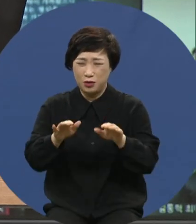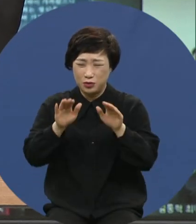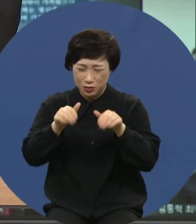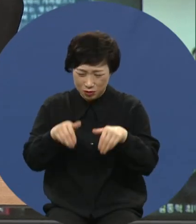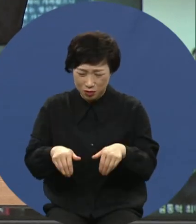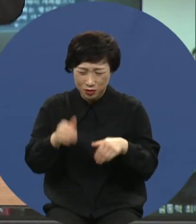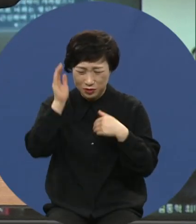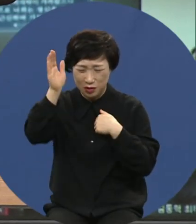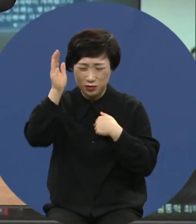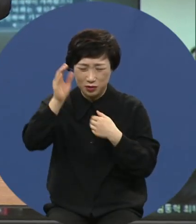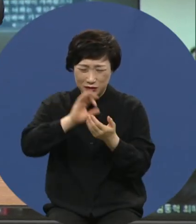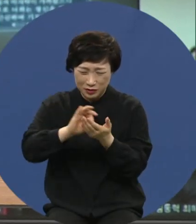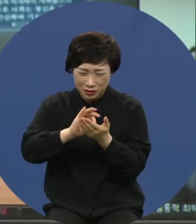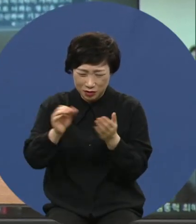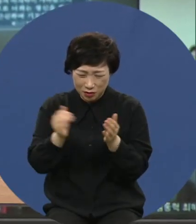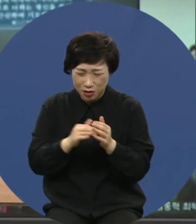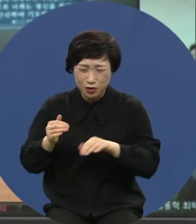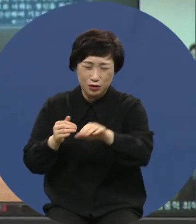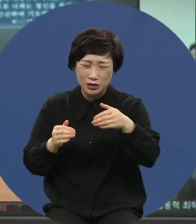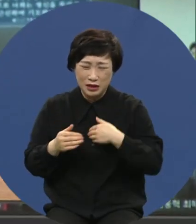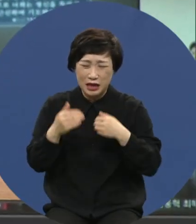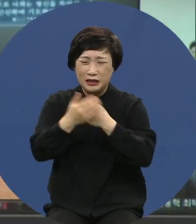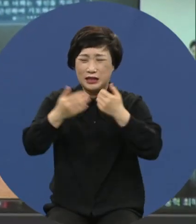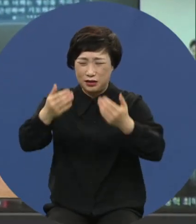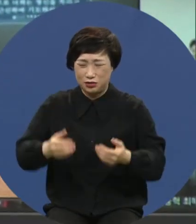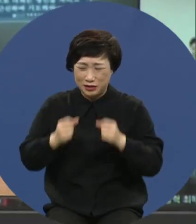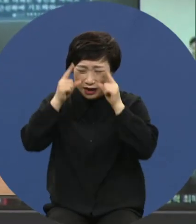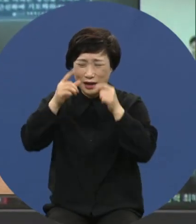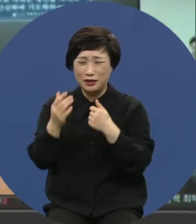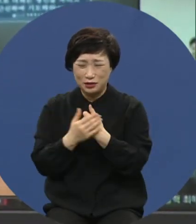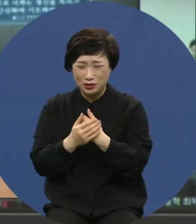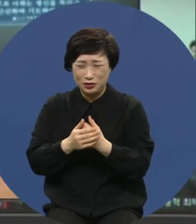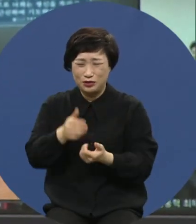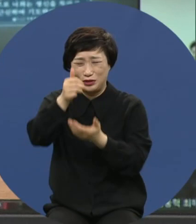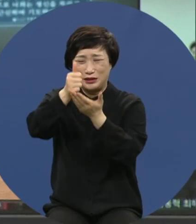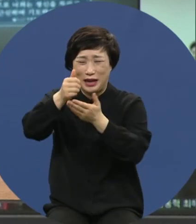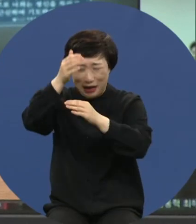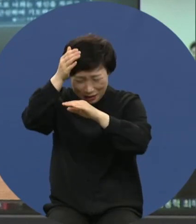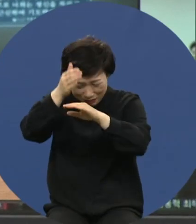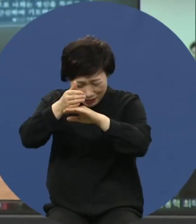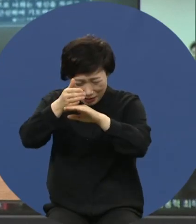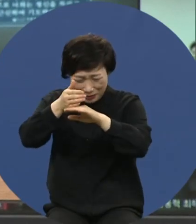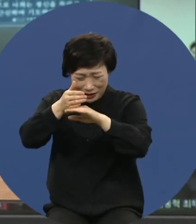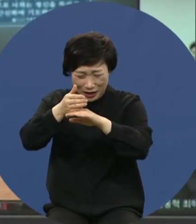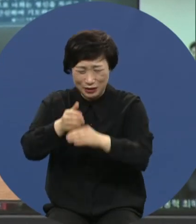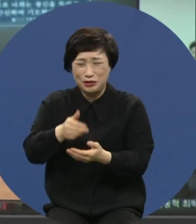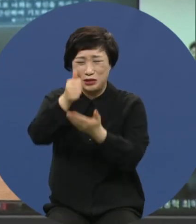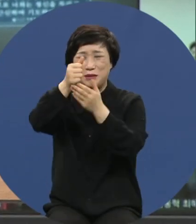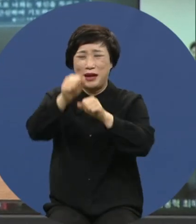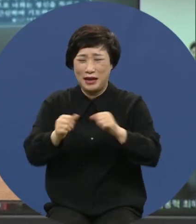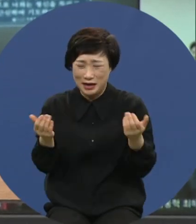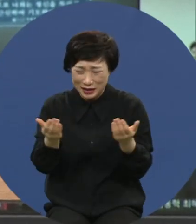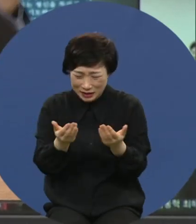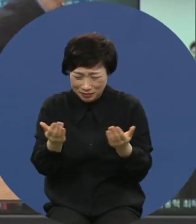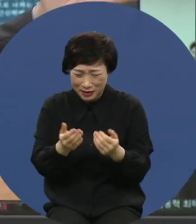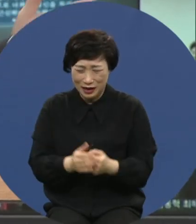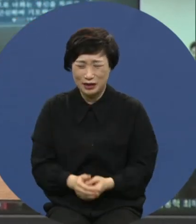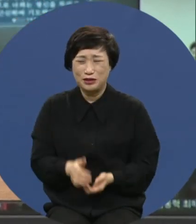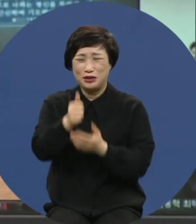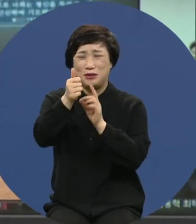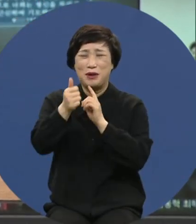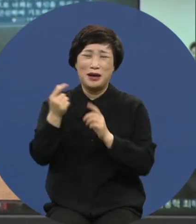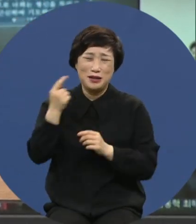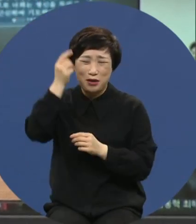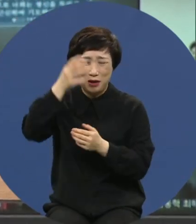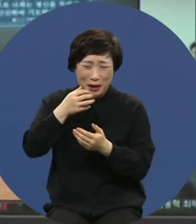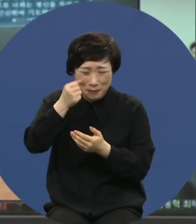종을 쓰시고 우리에게 은혜 베푸시고 깨닫게 하심을 감사합니다. 주님이 하셨습니다.